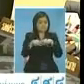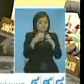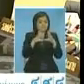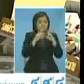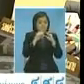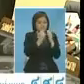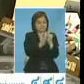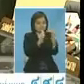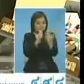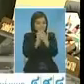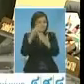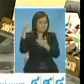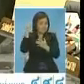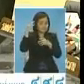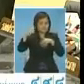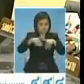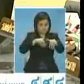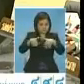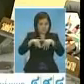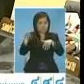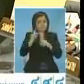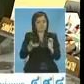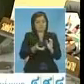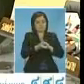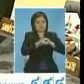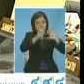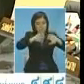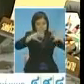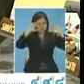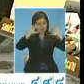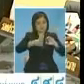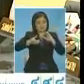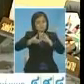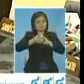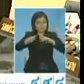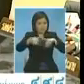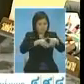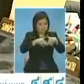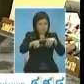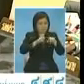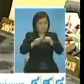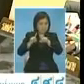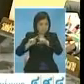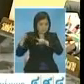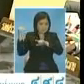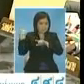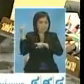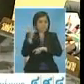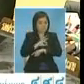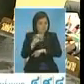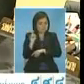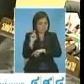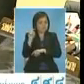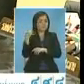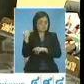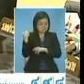คิดเห็นต่างๆในระดับชุมชนร่วมกับภาครัฐและเอกชนและประชาชนอย่างกว้างขวางนะคะและก็รวม